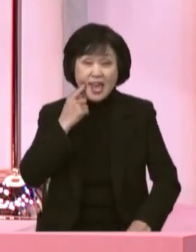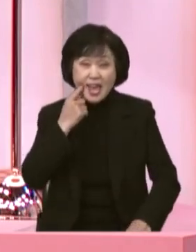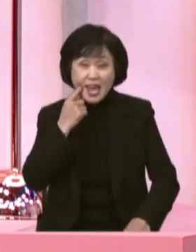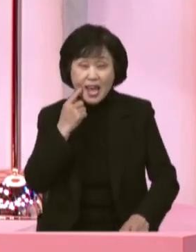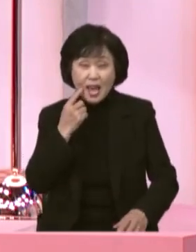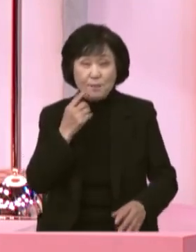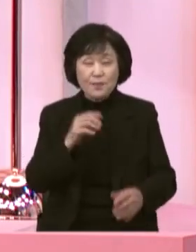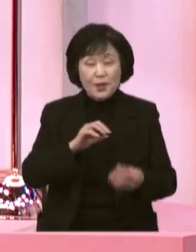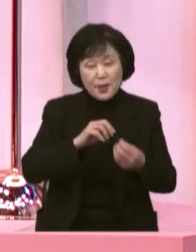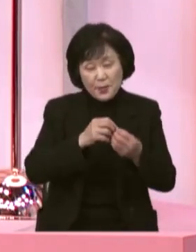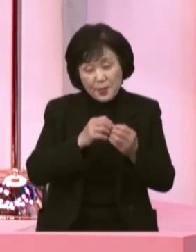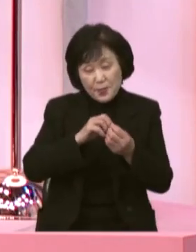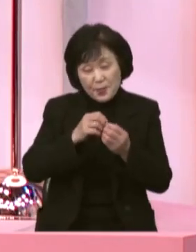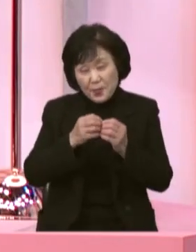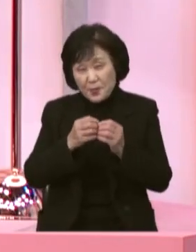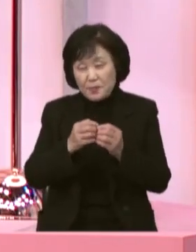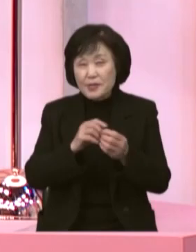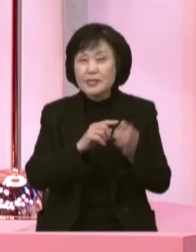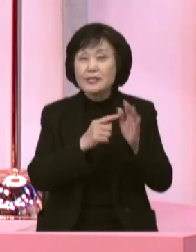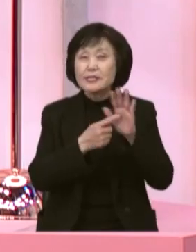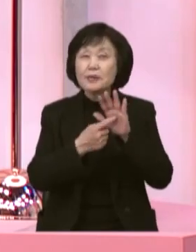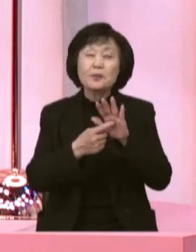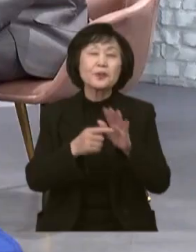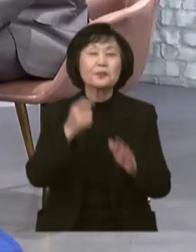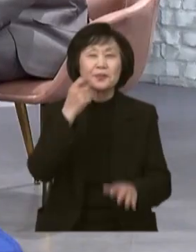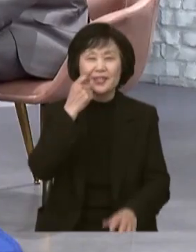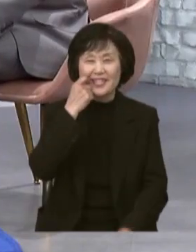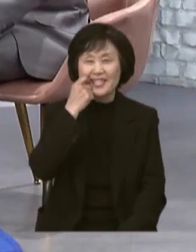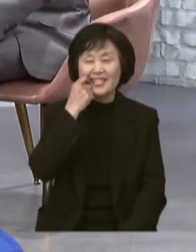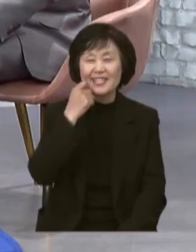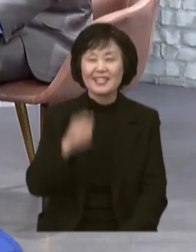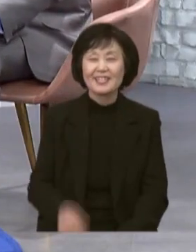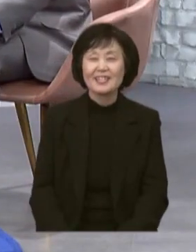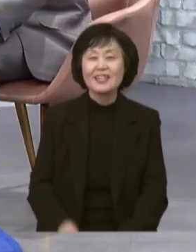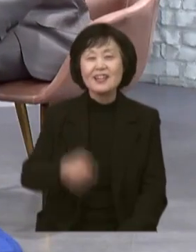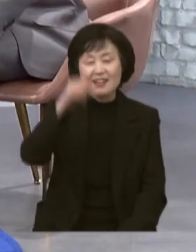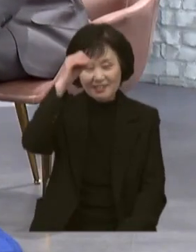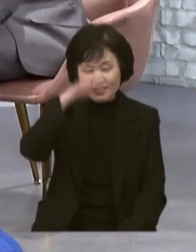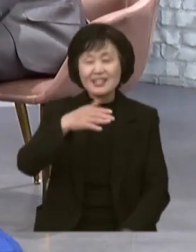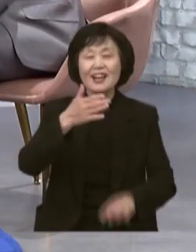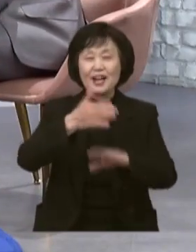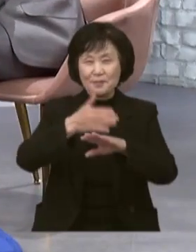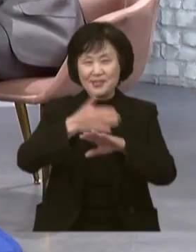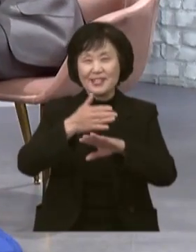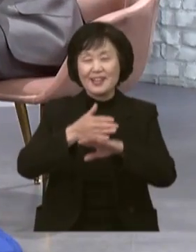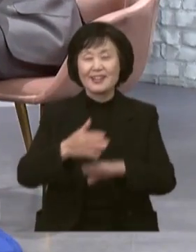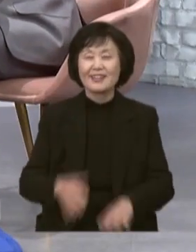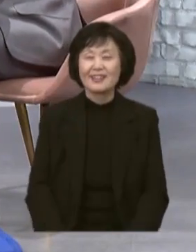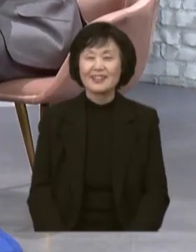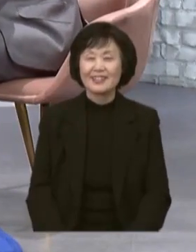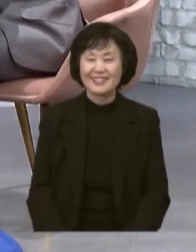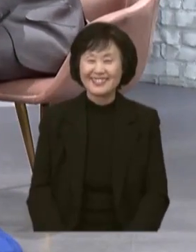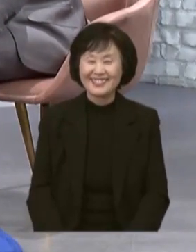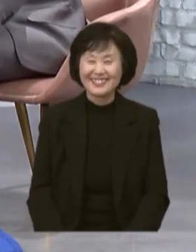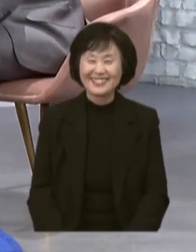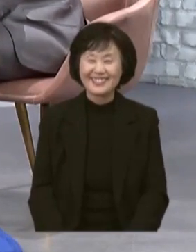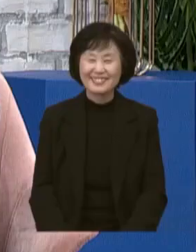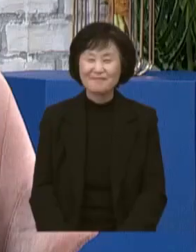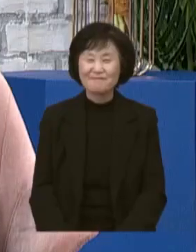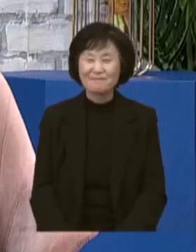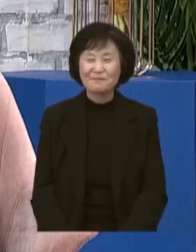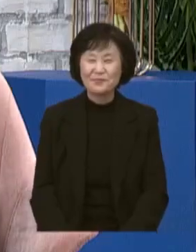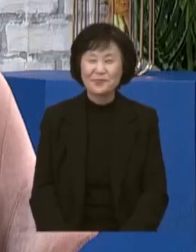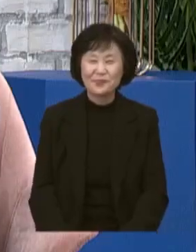포장해가지고 막 이게 안 돼. 그거 좀 가르쳐 줘. 예. 근데 아니, 그냥 감사해요. 지금 그건 있잖아요. 네. 우리도 안